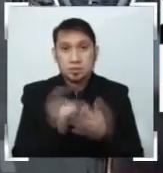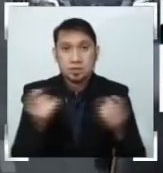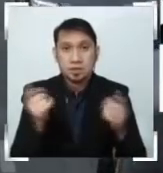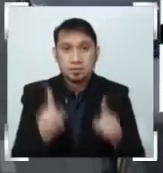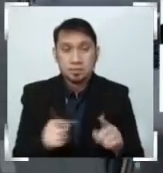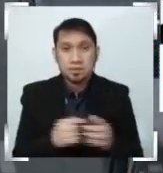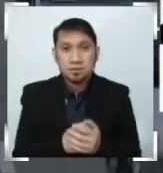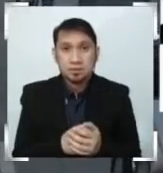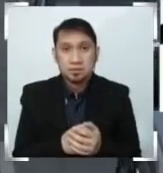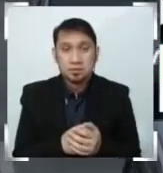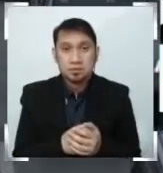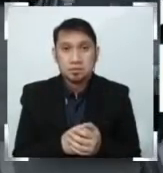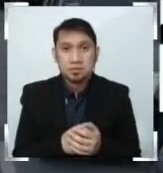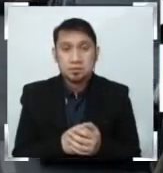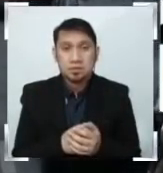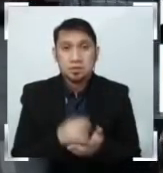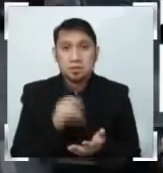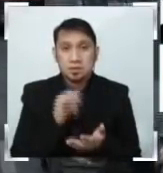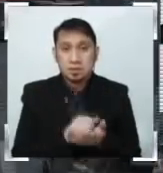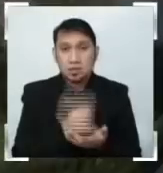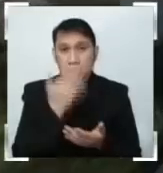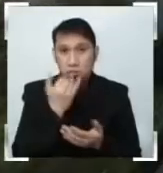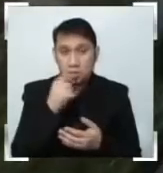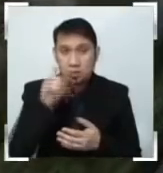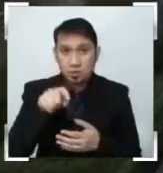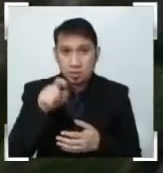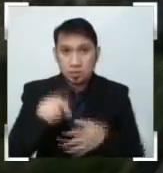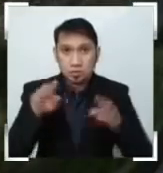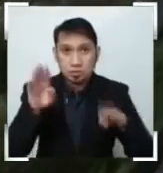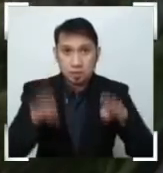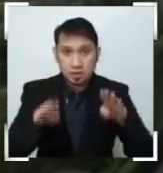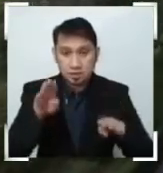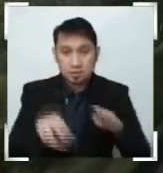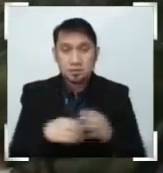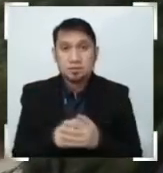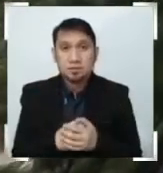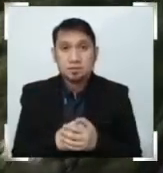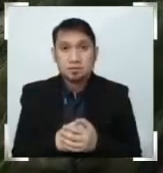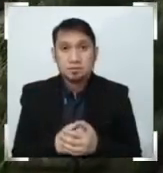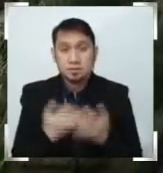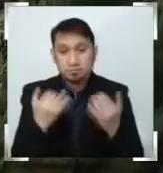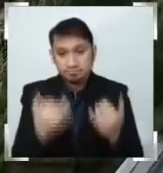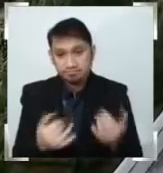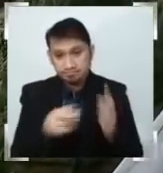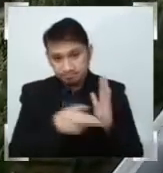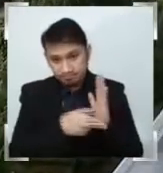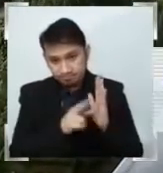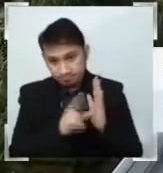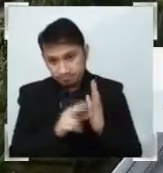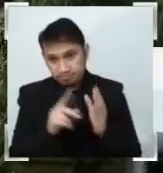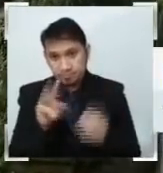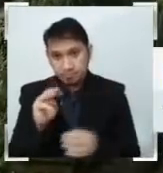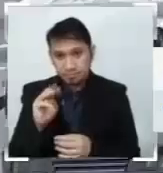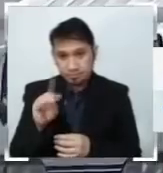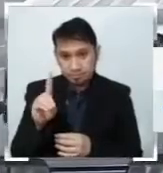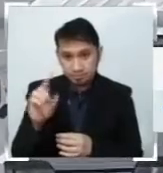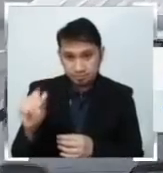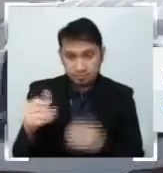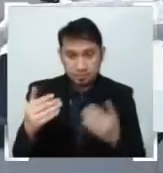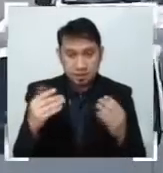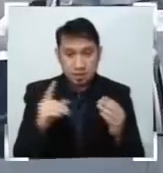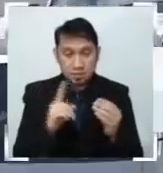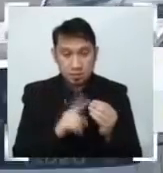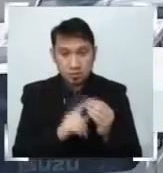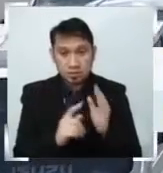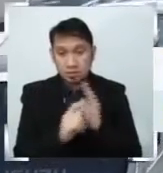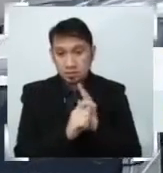kaya, we really have to balance things out. Pinag-aaralan na rin ng MMDA ang muling pagpapatupad ng truck ban. Pero sabi ni